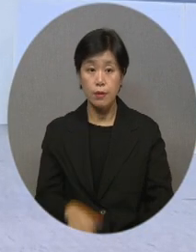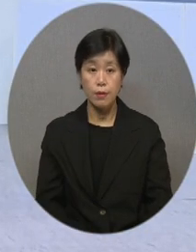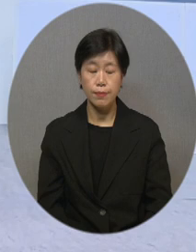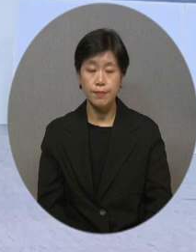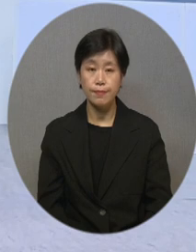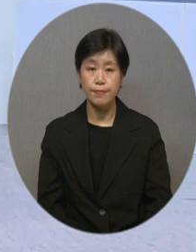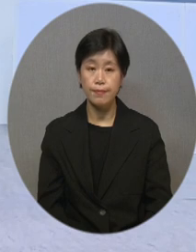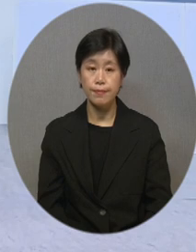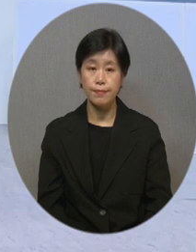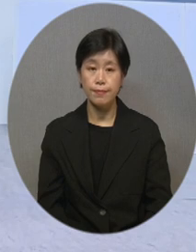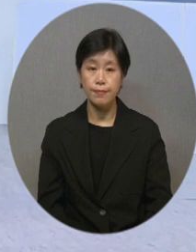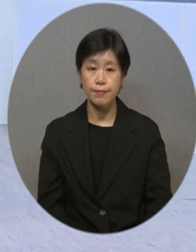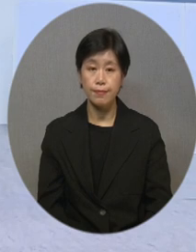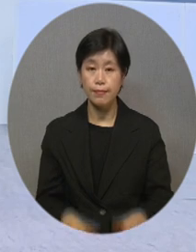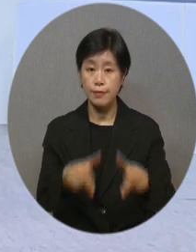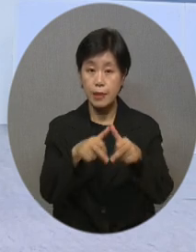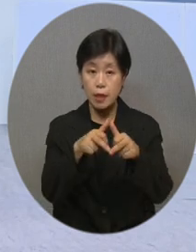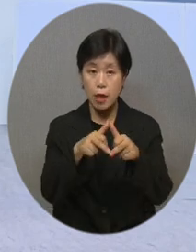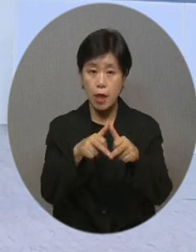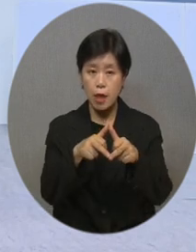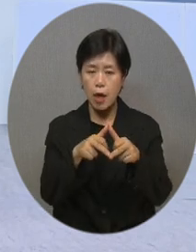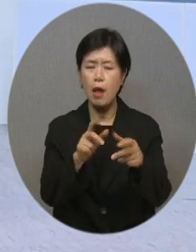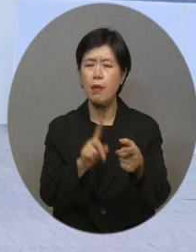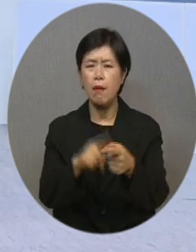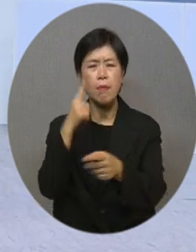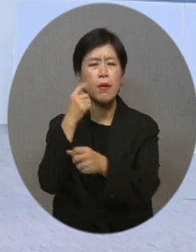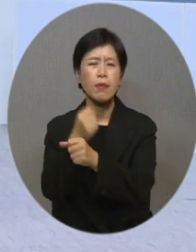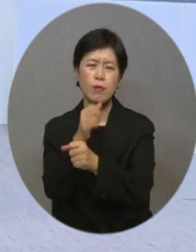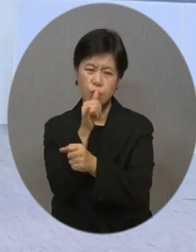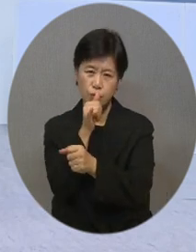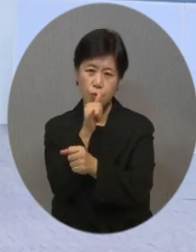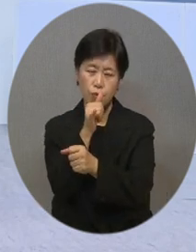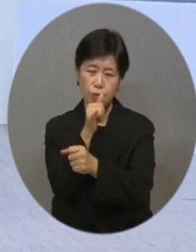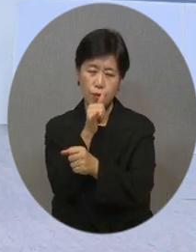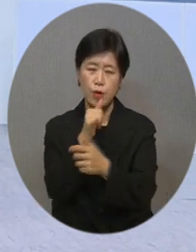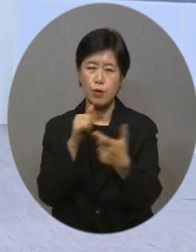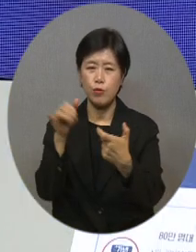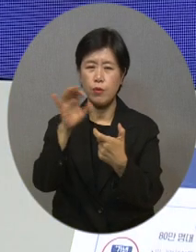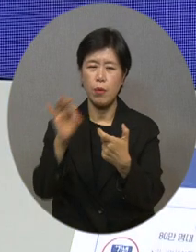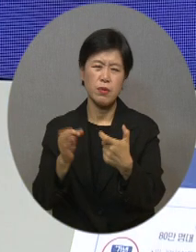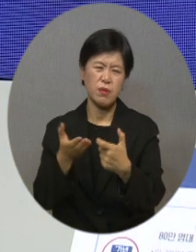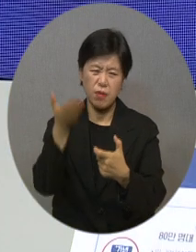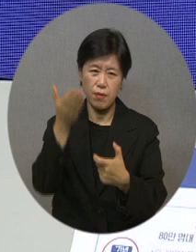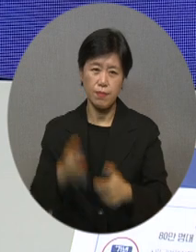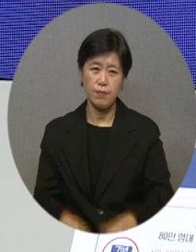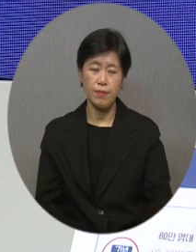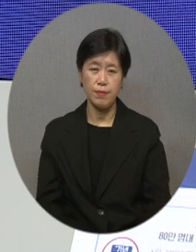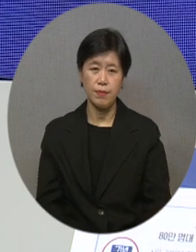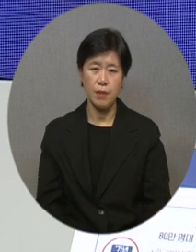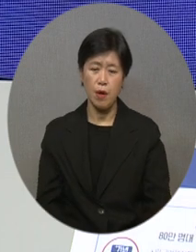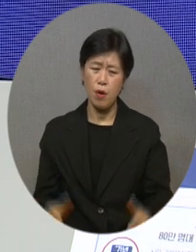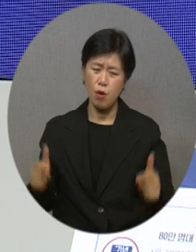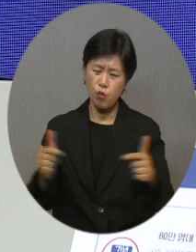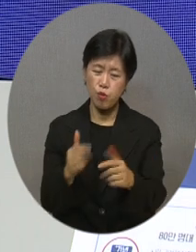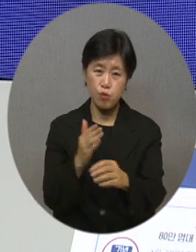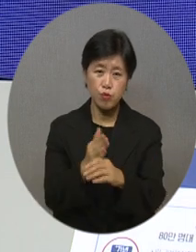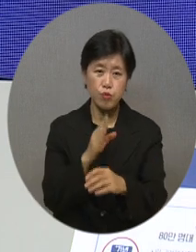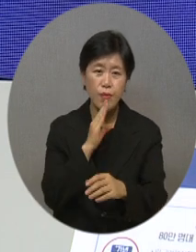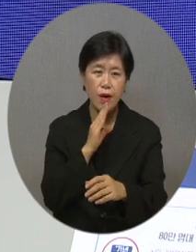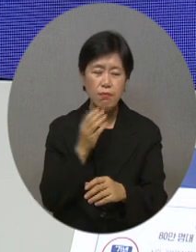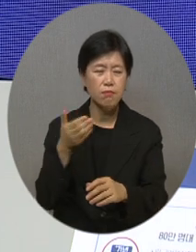해보니까 그 장애인의 편견이 있다는 것이 60%가 넘었습니다. 그런데 줄고는 있기는 한데 아직도 잔존하고 있다는 그런